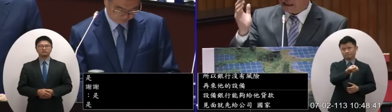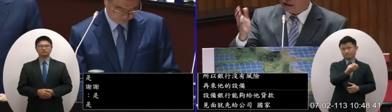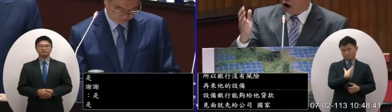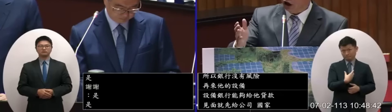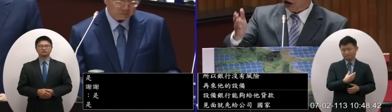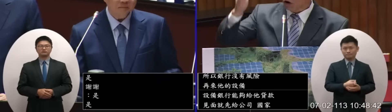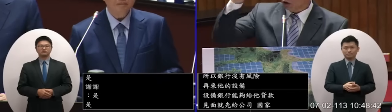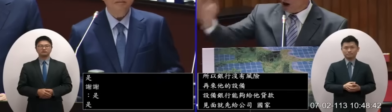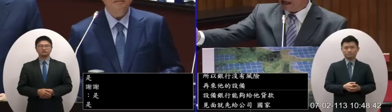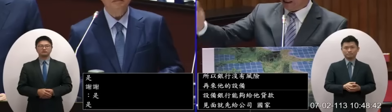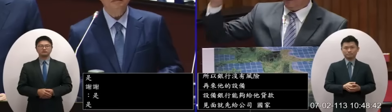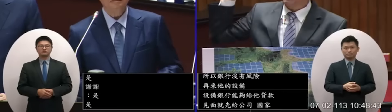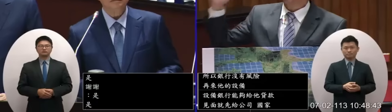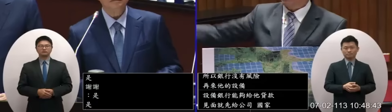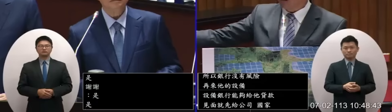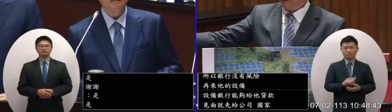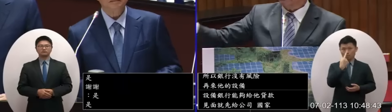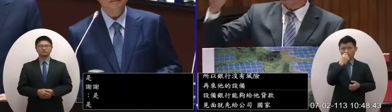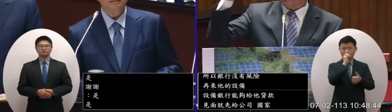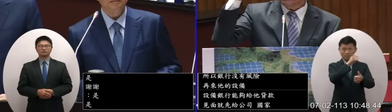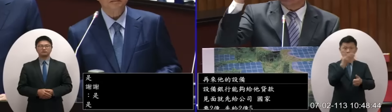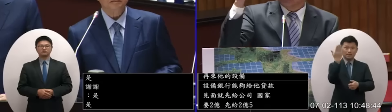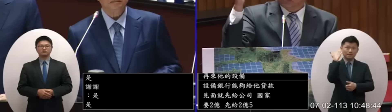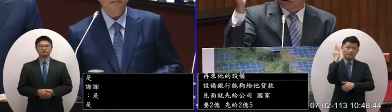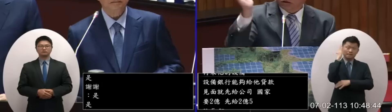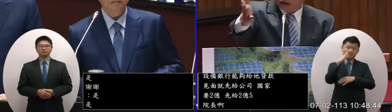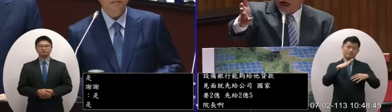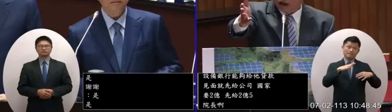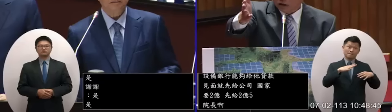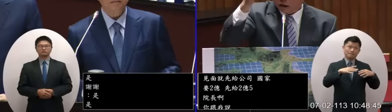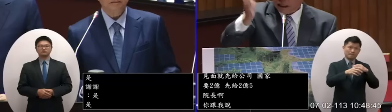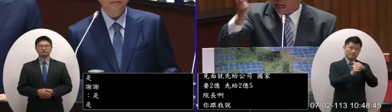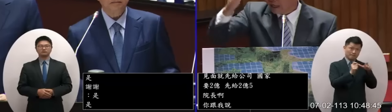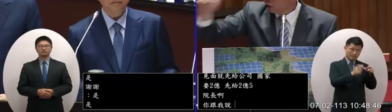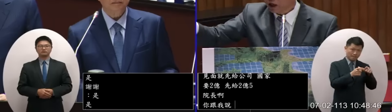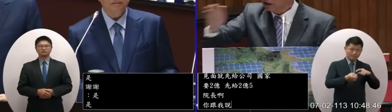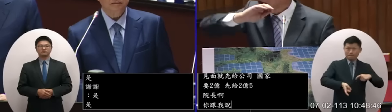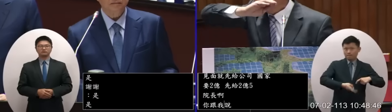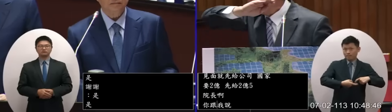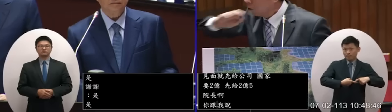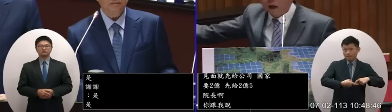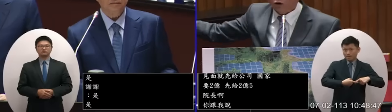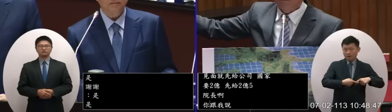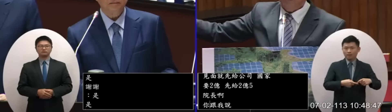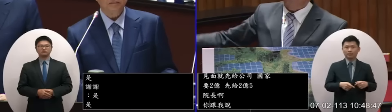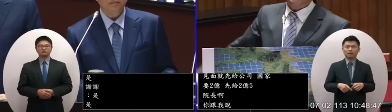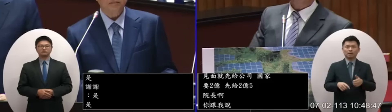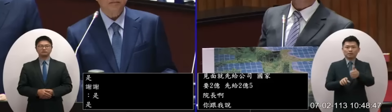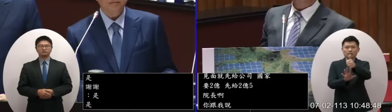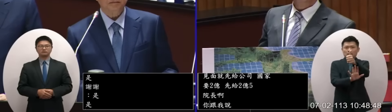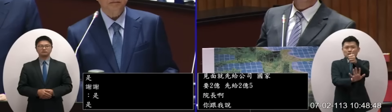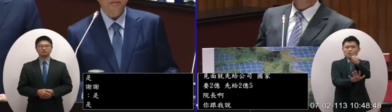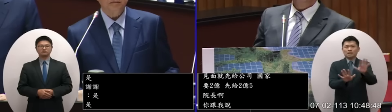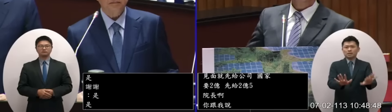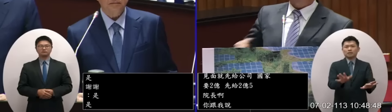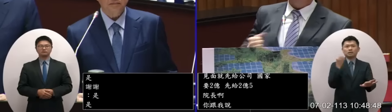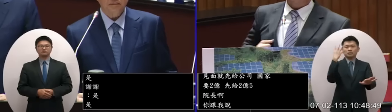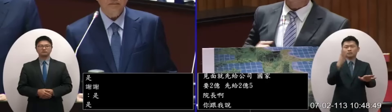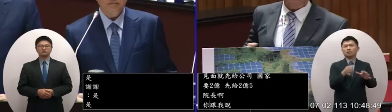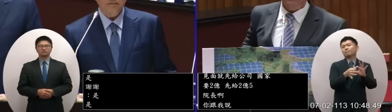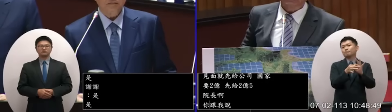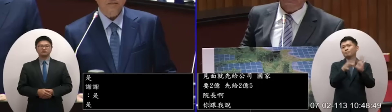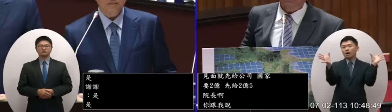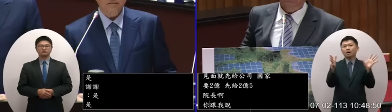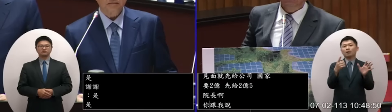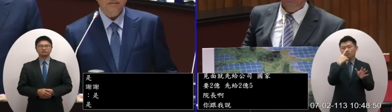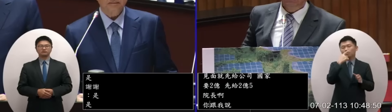你讲的是讲过去的高阶，甲你倒英台的雷哥， 完全无关系。即我嘛敢甲你